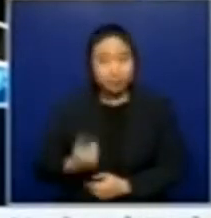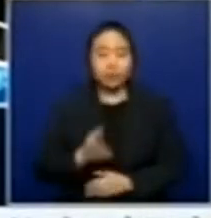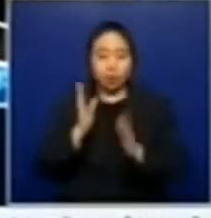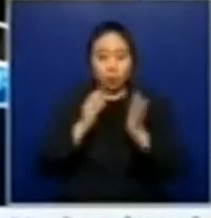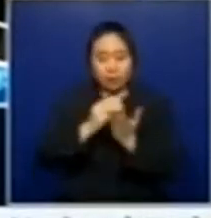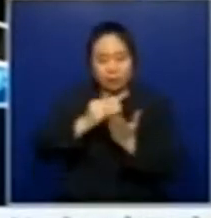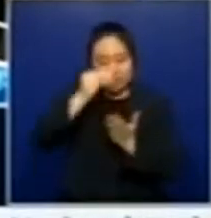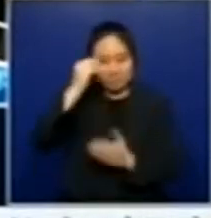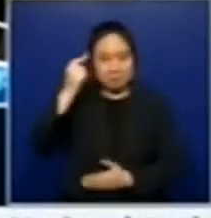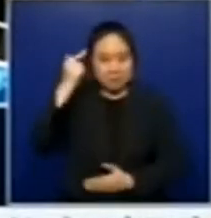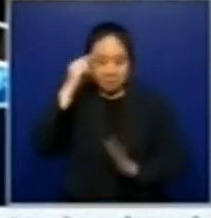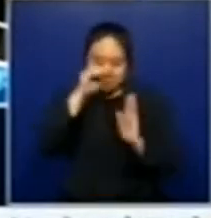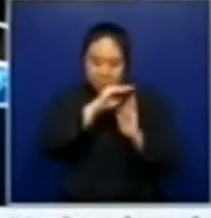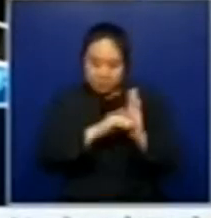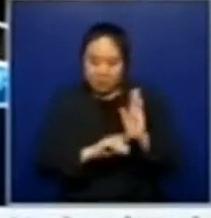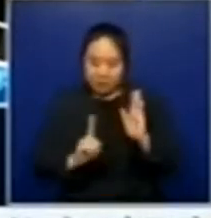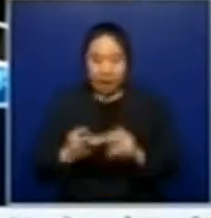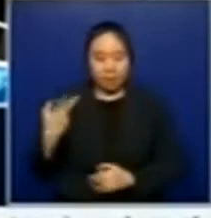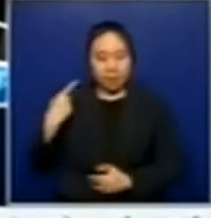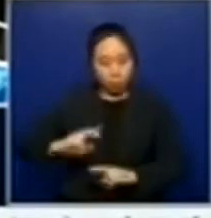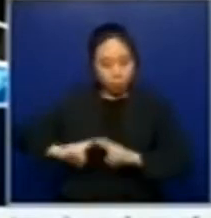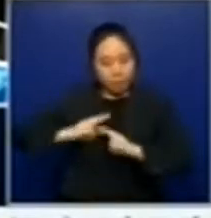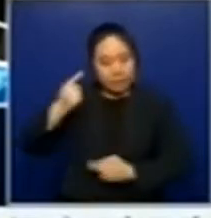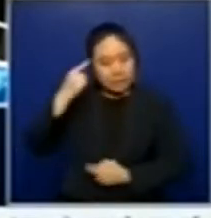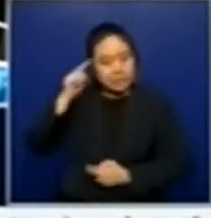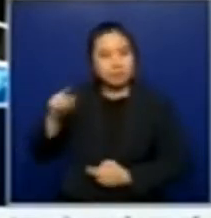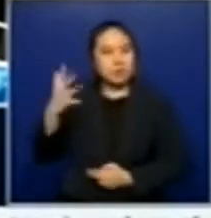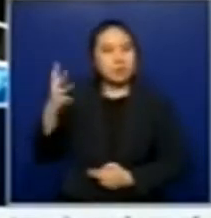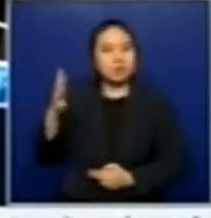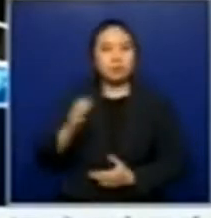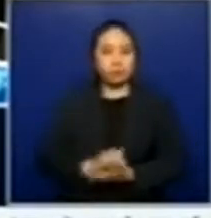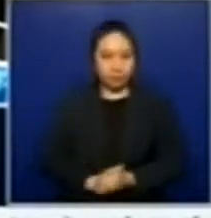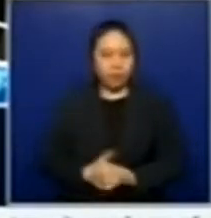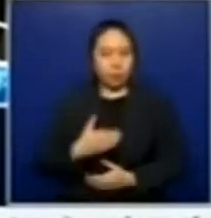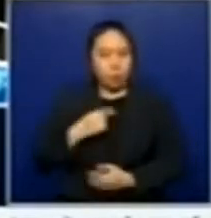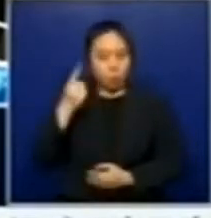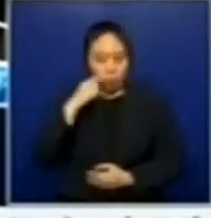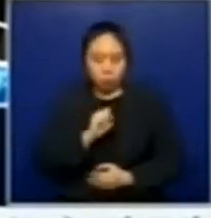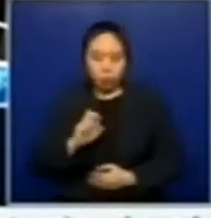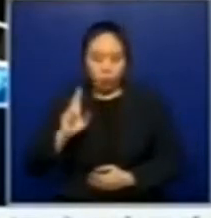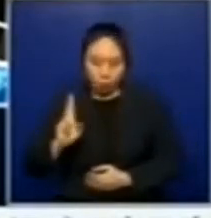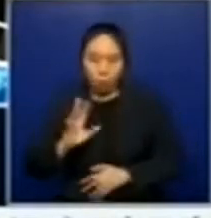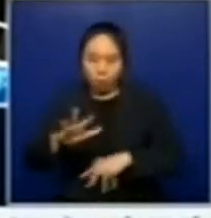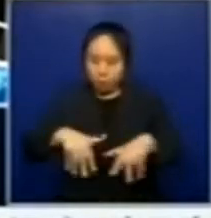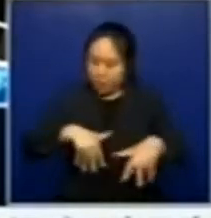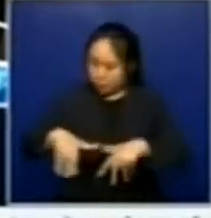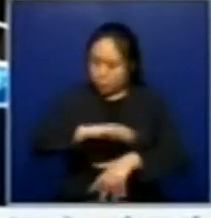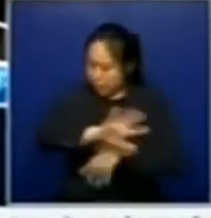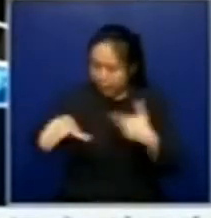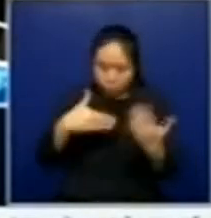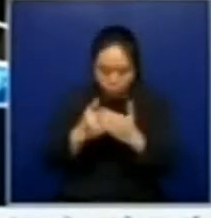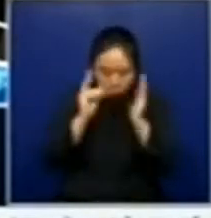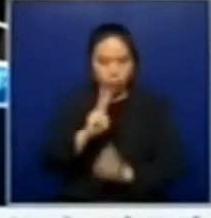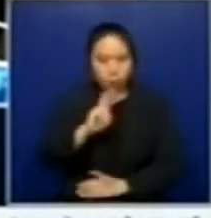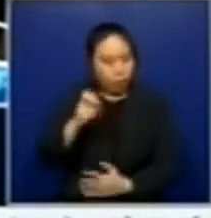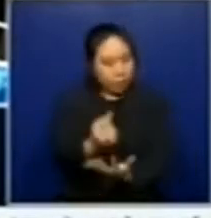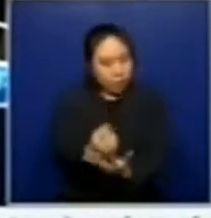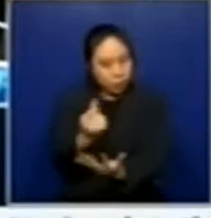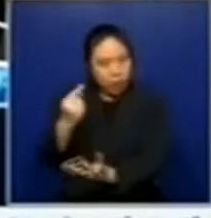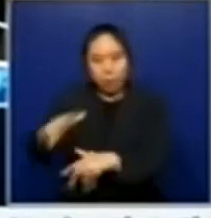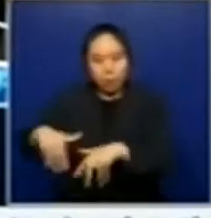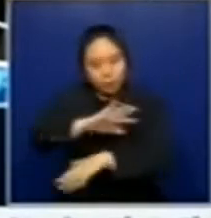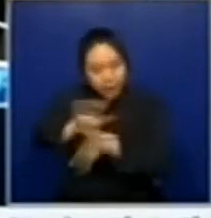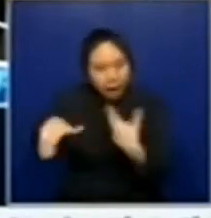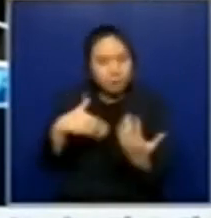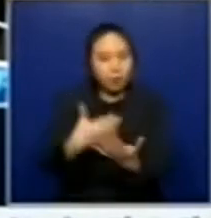หลักการขนาดไหนเขาไม่สนใจผลประโยชน์ส่วนตัวหรอกผมยืนยันครับว่าสสร.ต้องเป็นตัวแทนของประชาชนทั้ง200คนการแต่งตั้ง